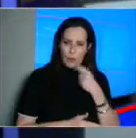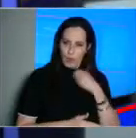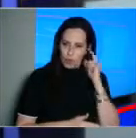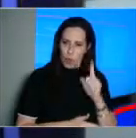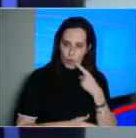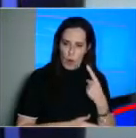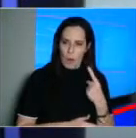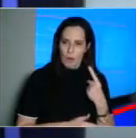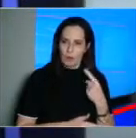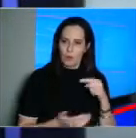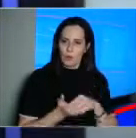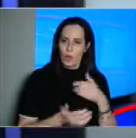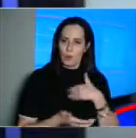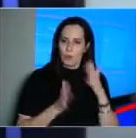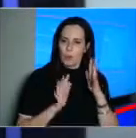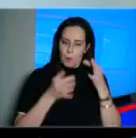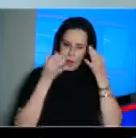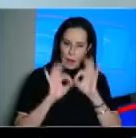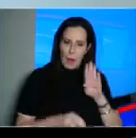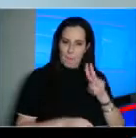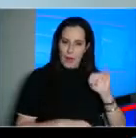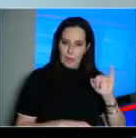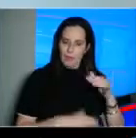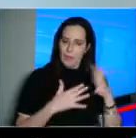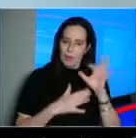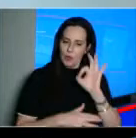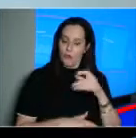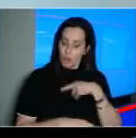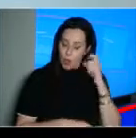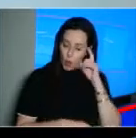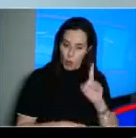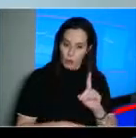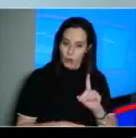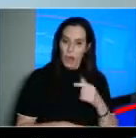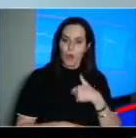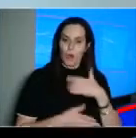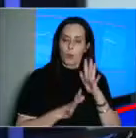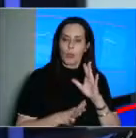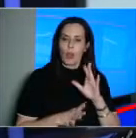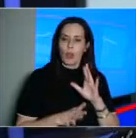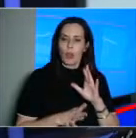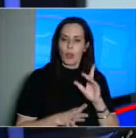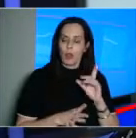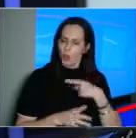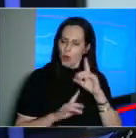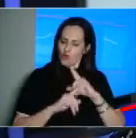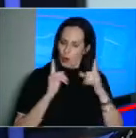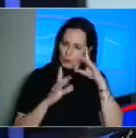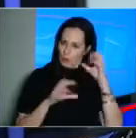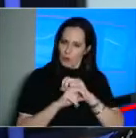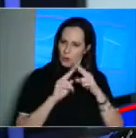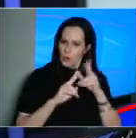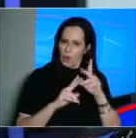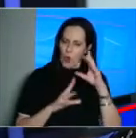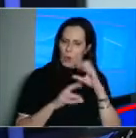את הדברים של בני, משום שאני מאוד מעריכה את בני ואת המחקרים שלו, ואני חושבת שאנחנו מאוד לא רחוקים אחד מהשני, לא בתפיסת העולם